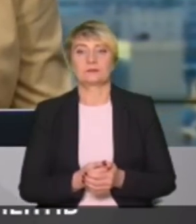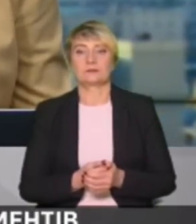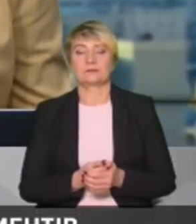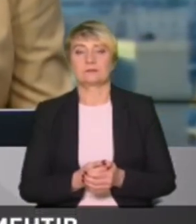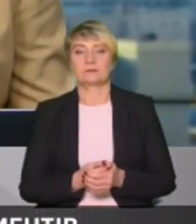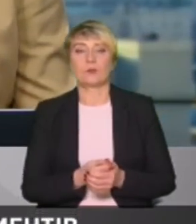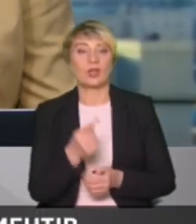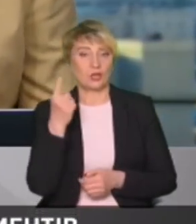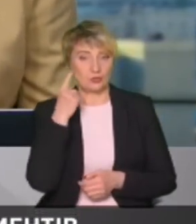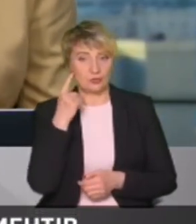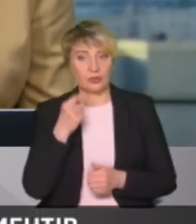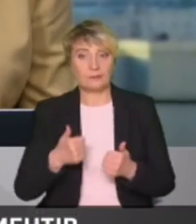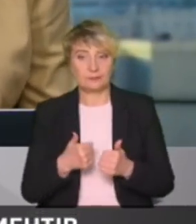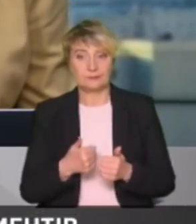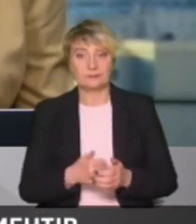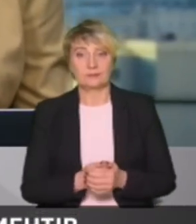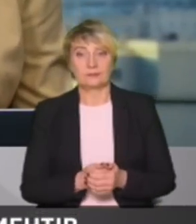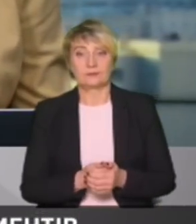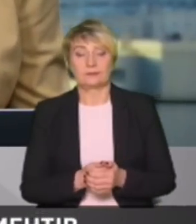Так, чути все добре?